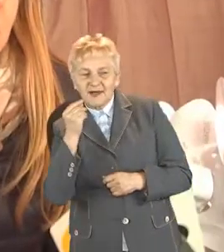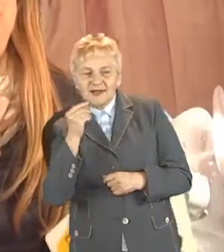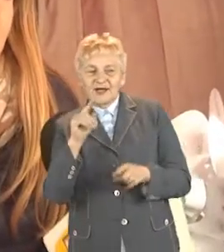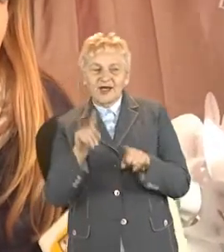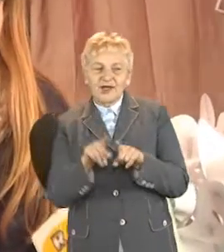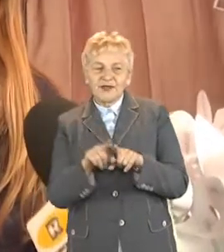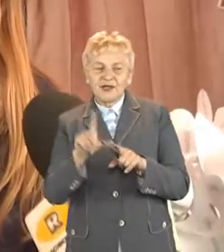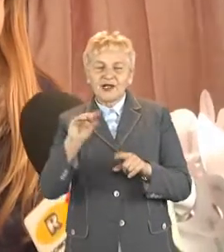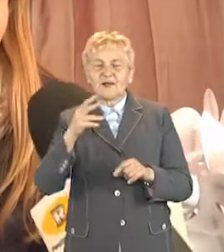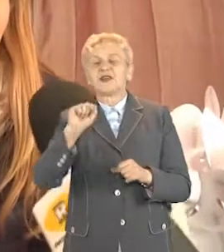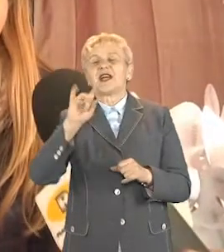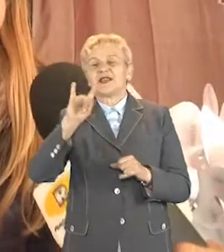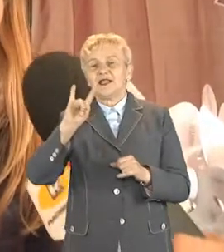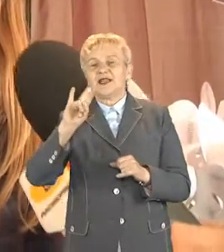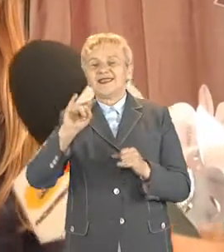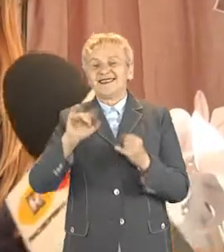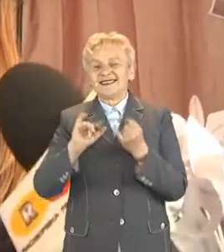nasze maskotki Antki.